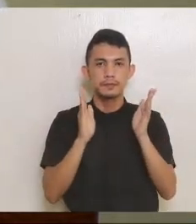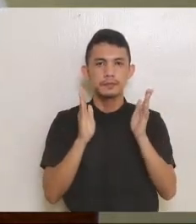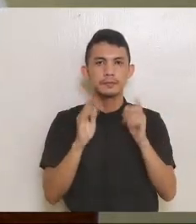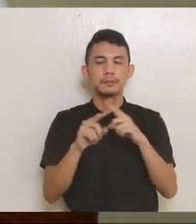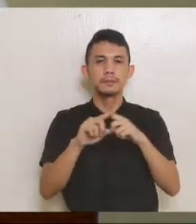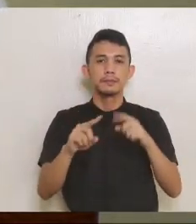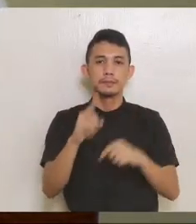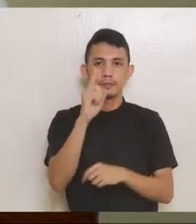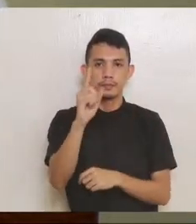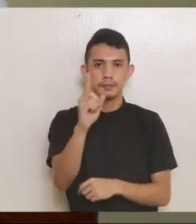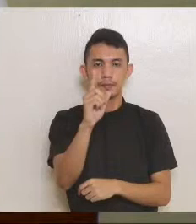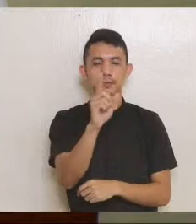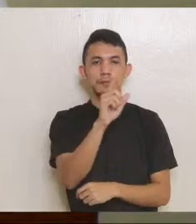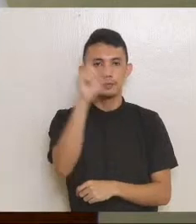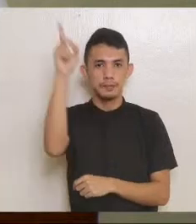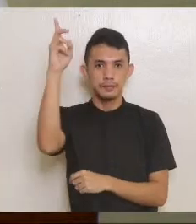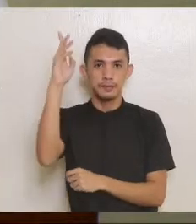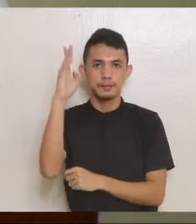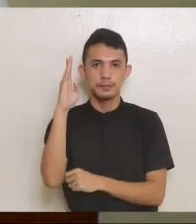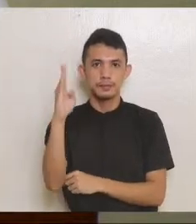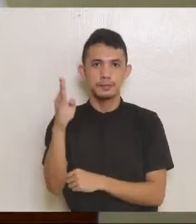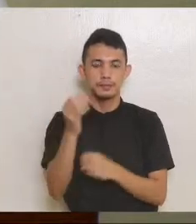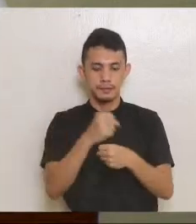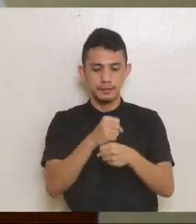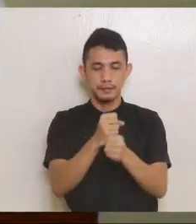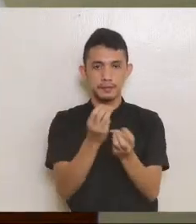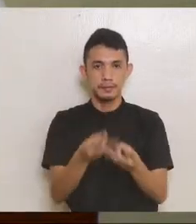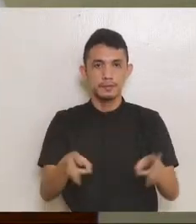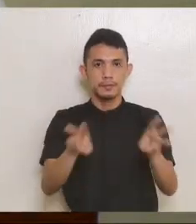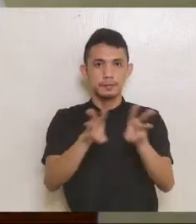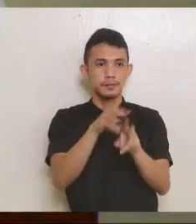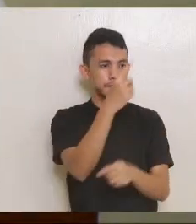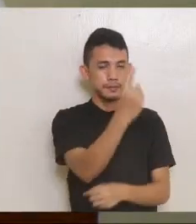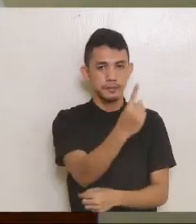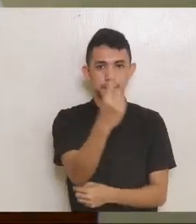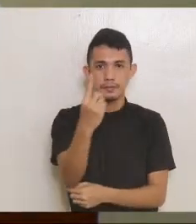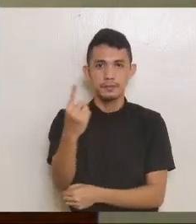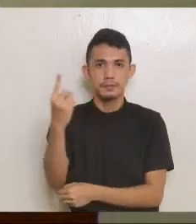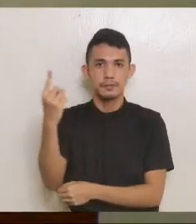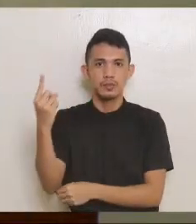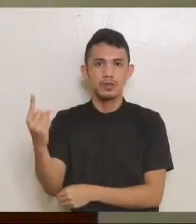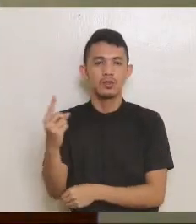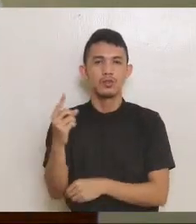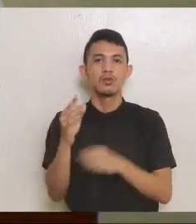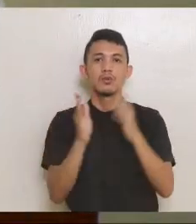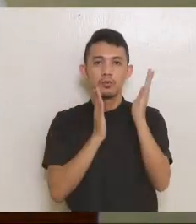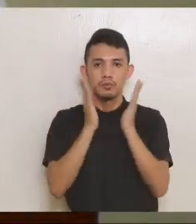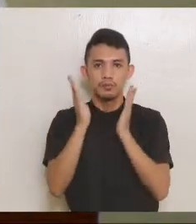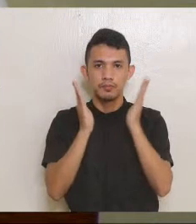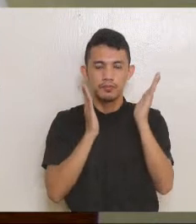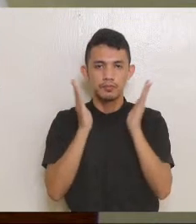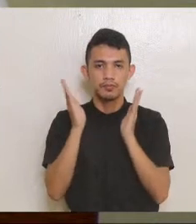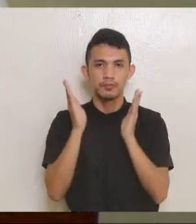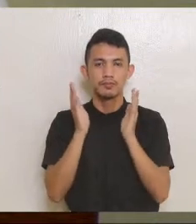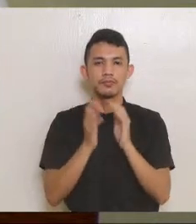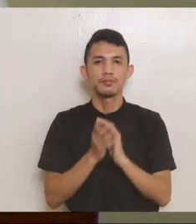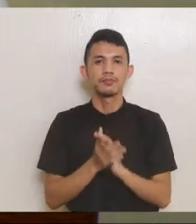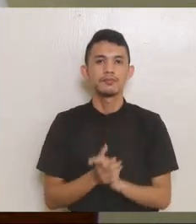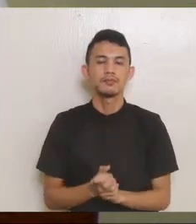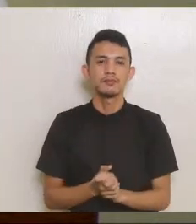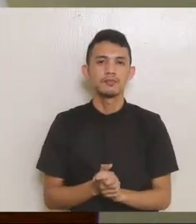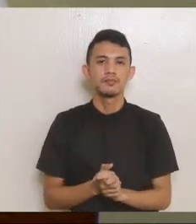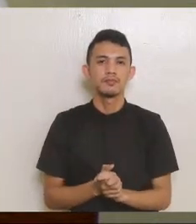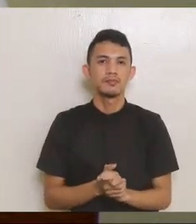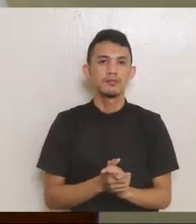usara ka Dios ang naghatag og katakus sa tagsa-tagsa alang sa tanang pag-alagad. Ang matag